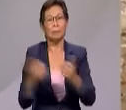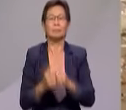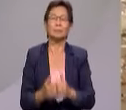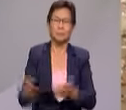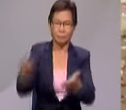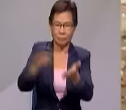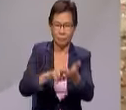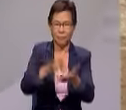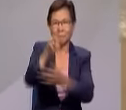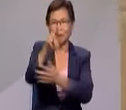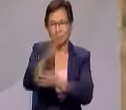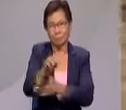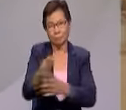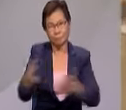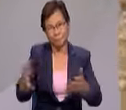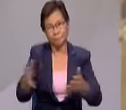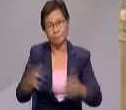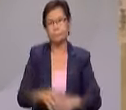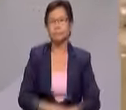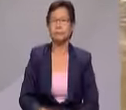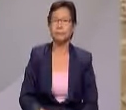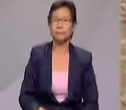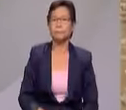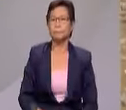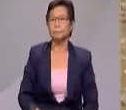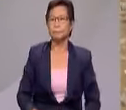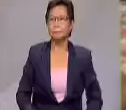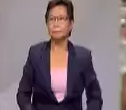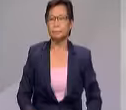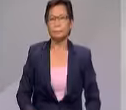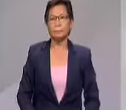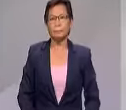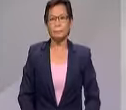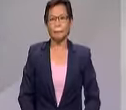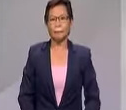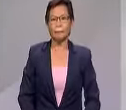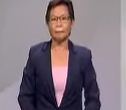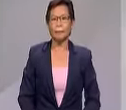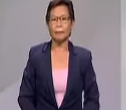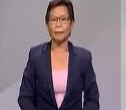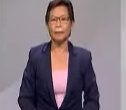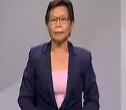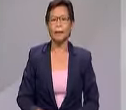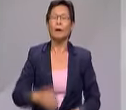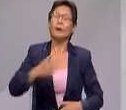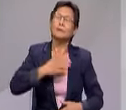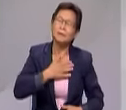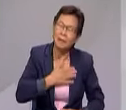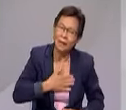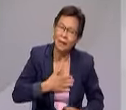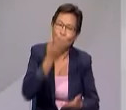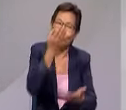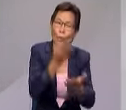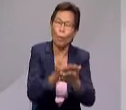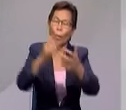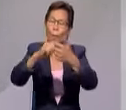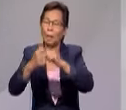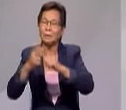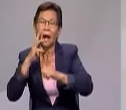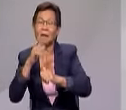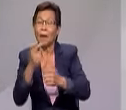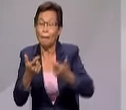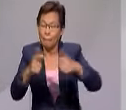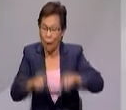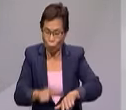RTM. sila kemuka bukti krisis air tidak akan